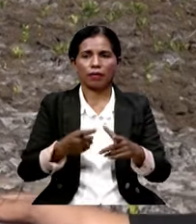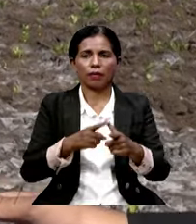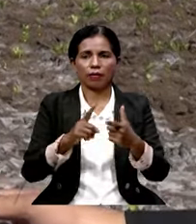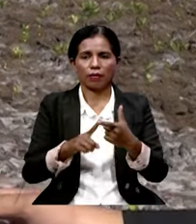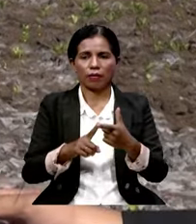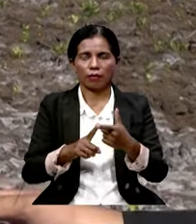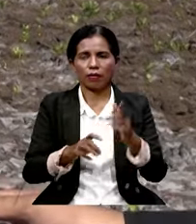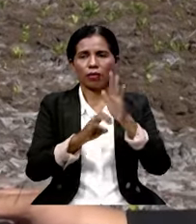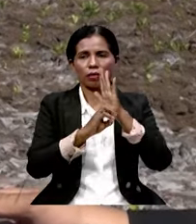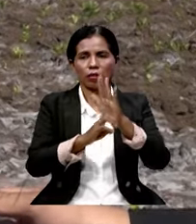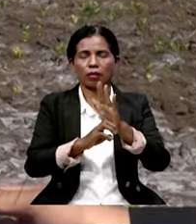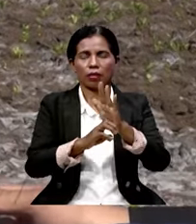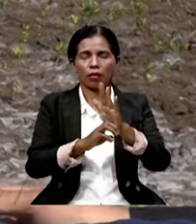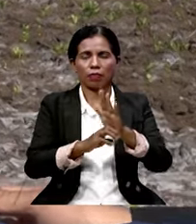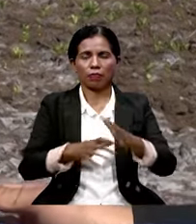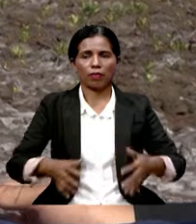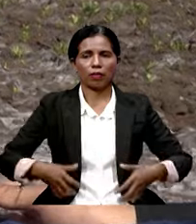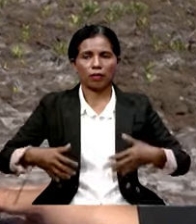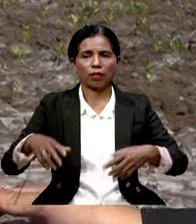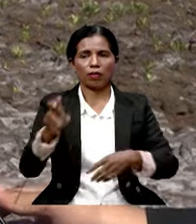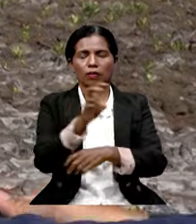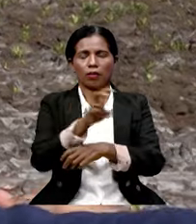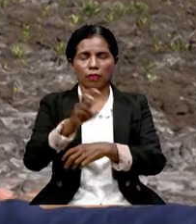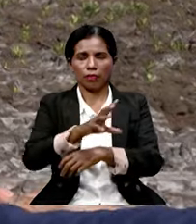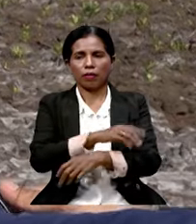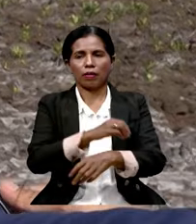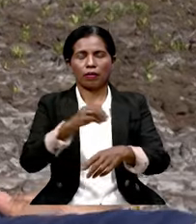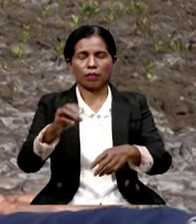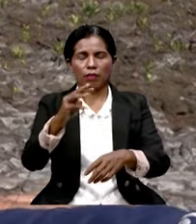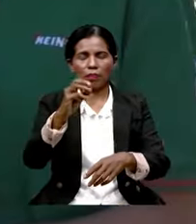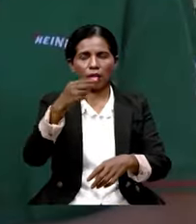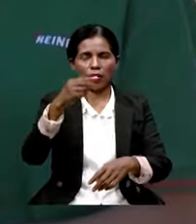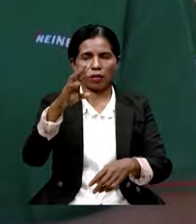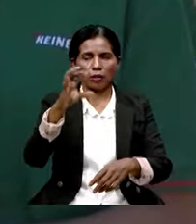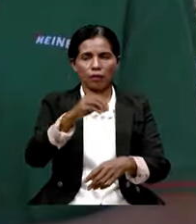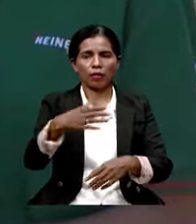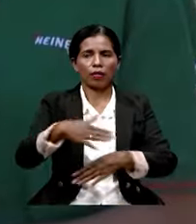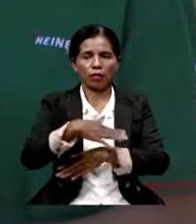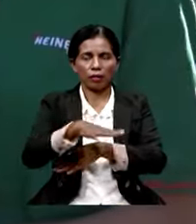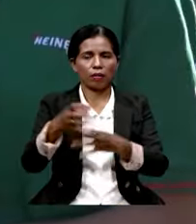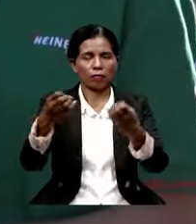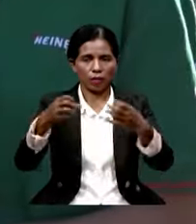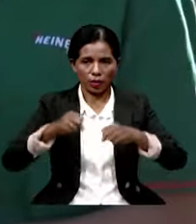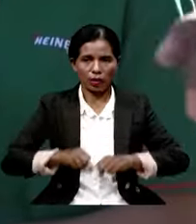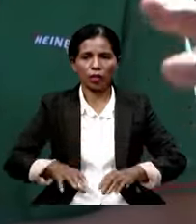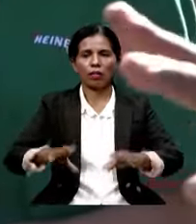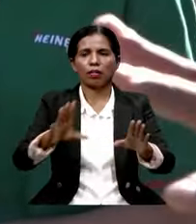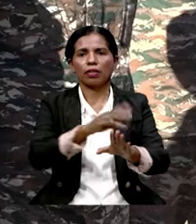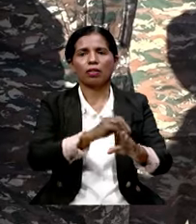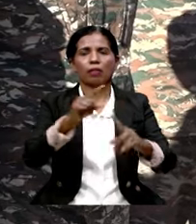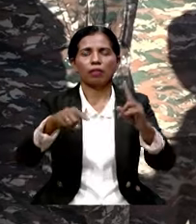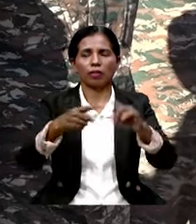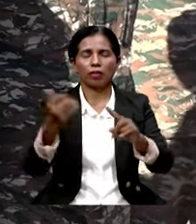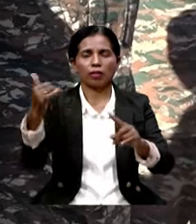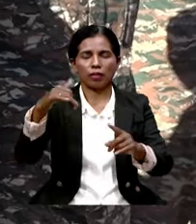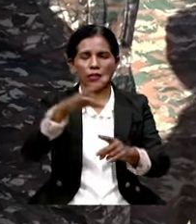por ejemplo la nesan lekra oxira samea nemos moris ya ekosistema mangrove ikan quasi ikan barak ya tasilarang ne banyere sira de